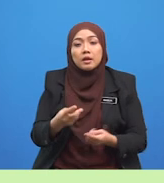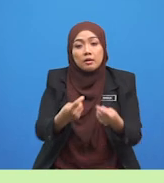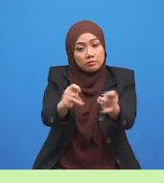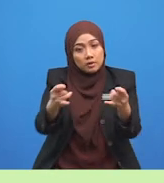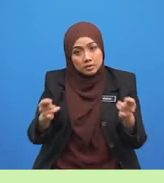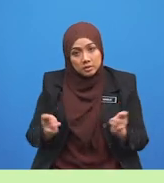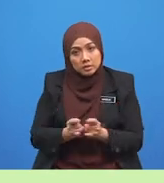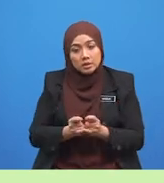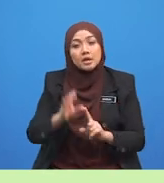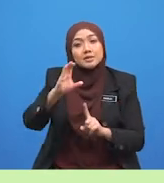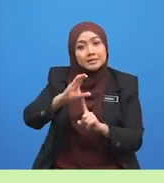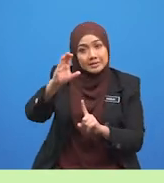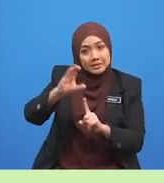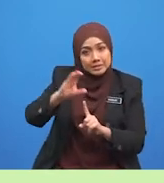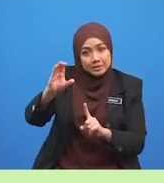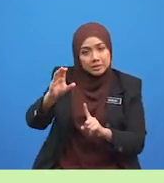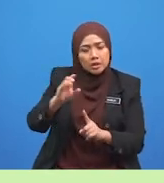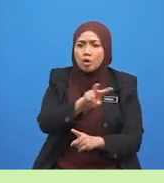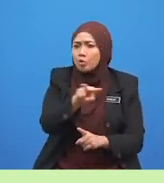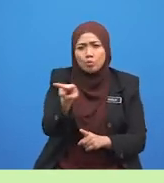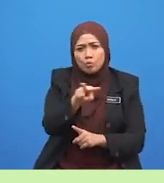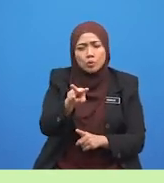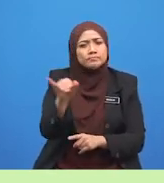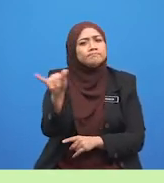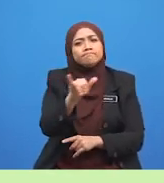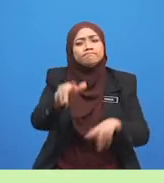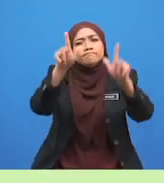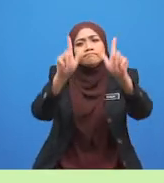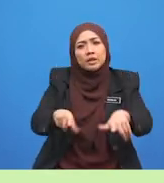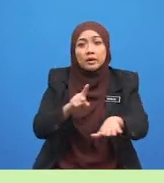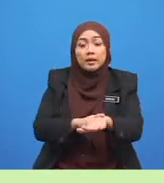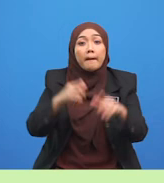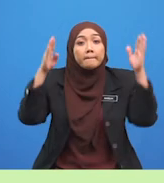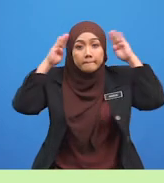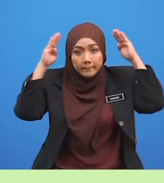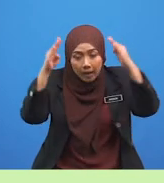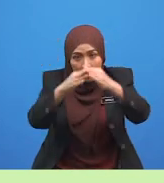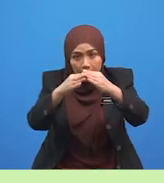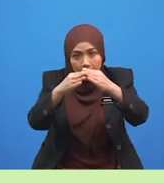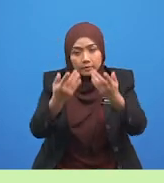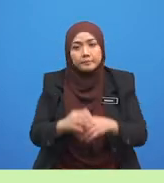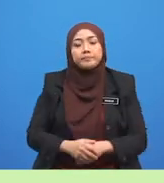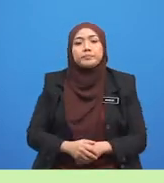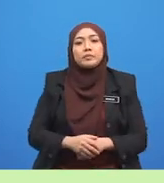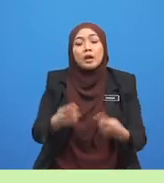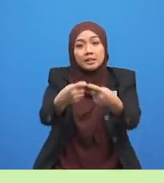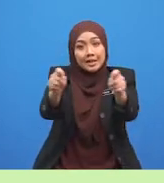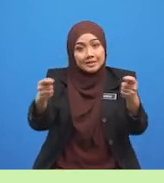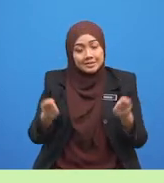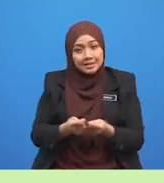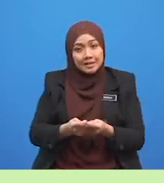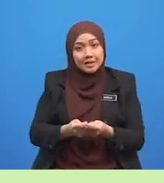Kedua-dua tasik ini terletak di negeri Pahang. Manakala, tasik semula jadi iaitu Logan